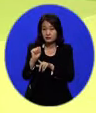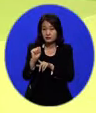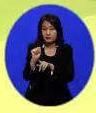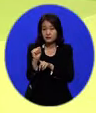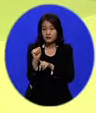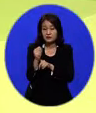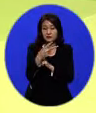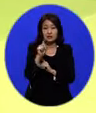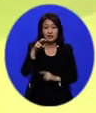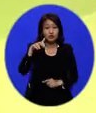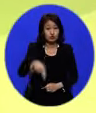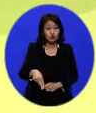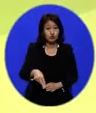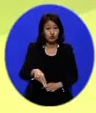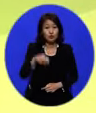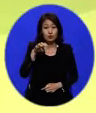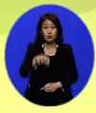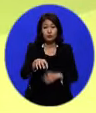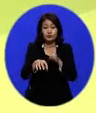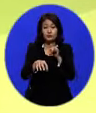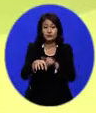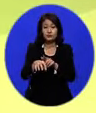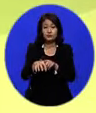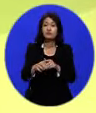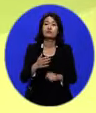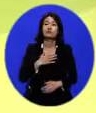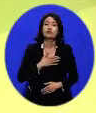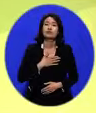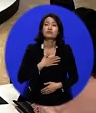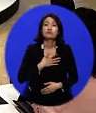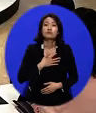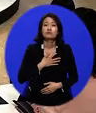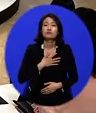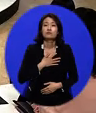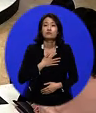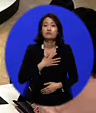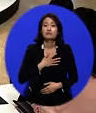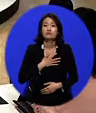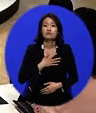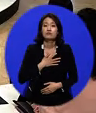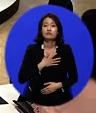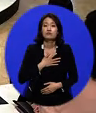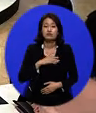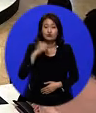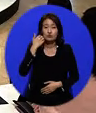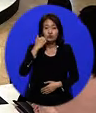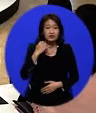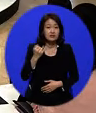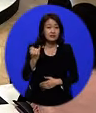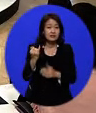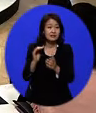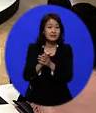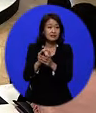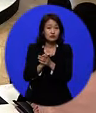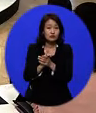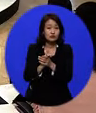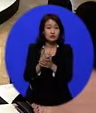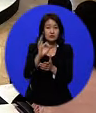그 다큐가 있었어요. 거기에 저희 그 입양아를 하나, 여자친구를 입양해